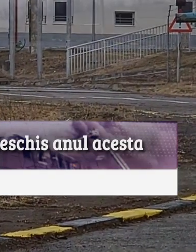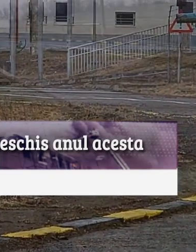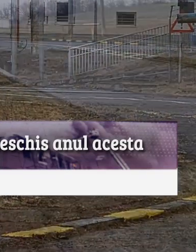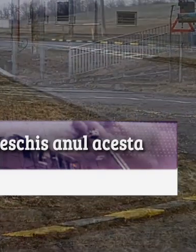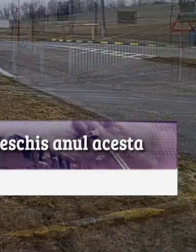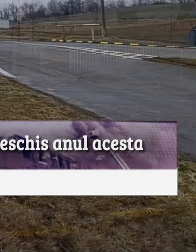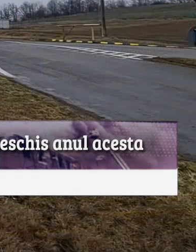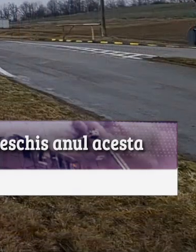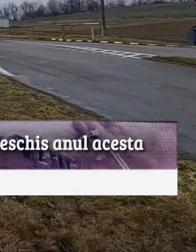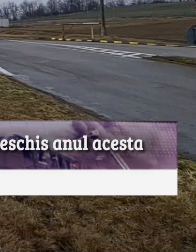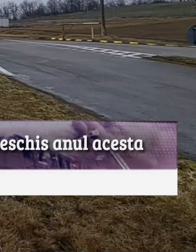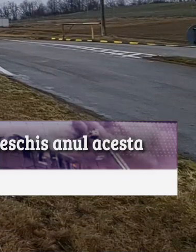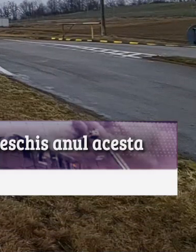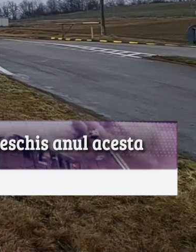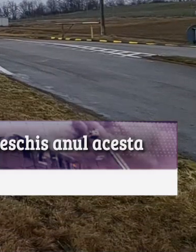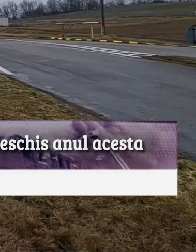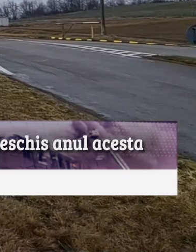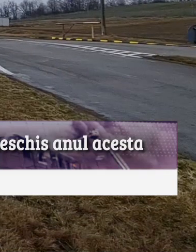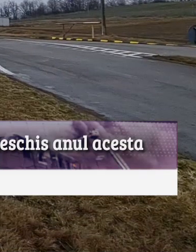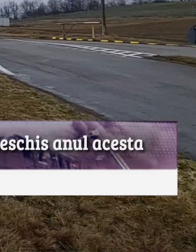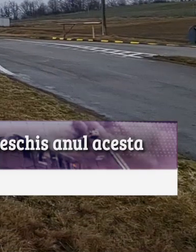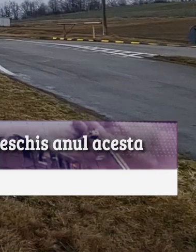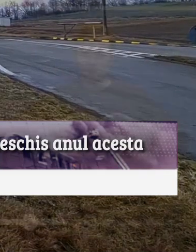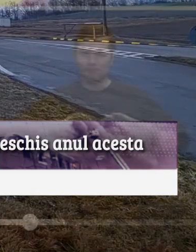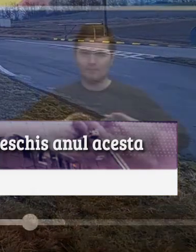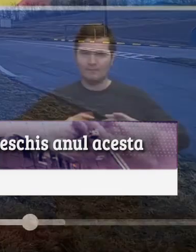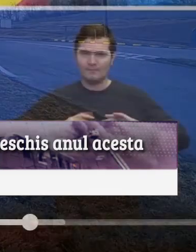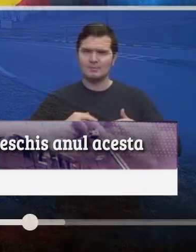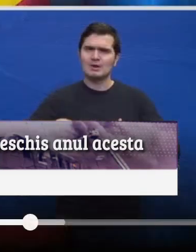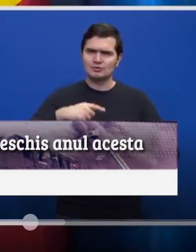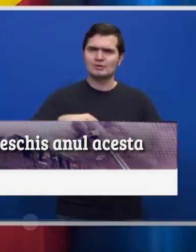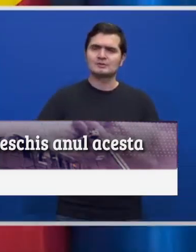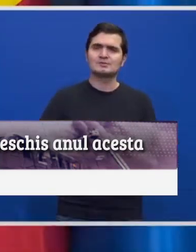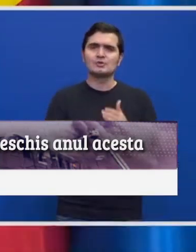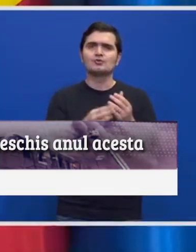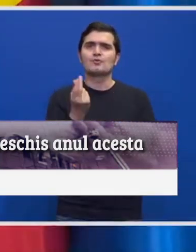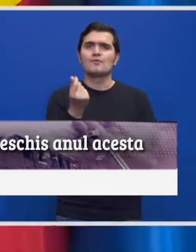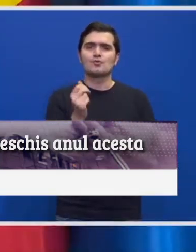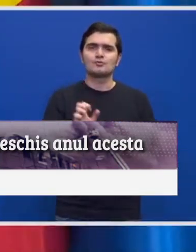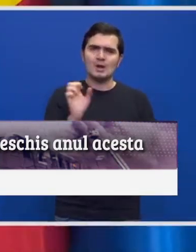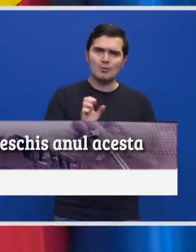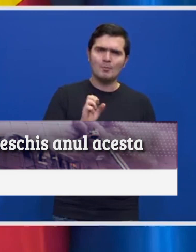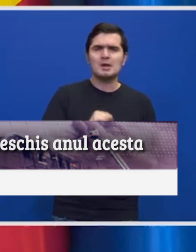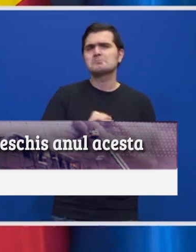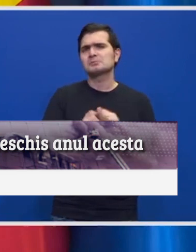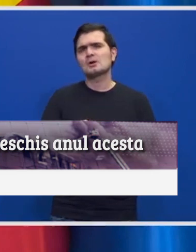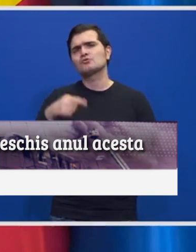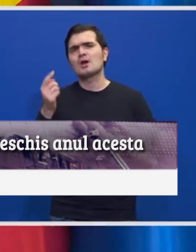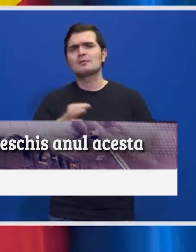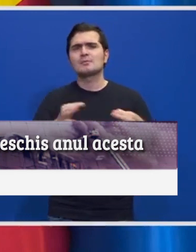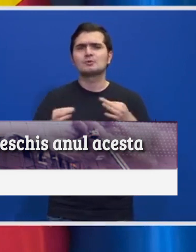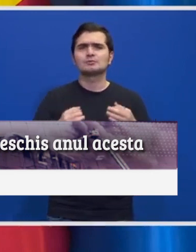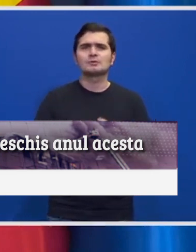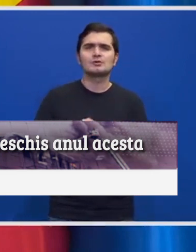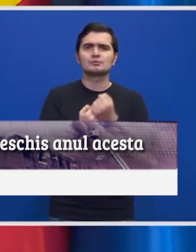se lucrează la ultimele detalii pentru a se putea deschide traficul. Europene sau măsuri de susținere a produselor